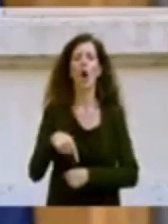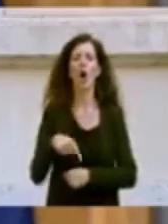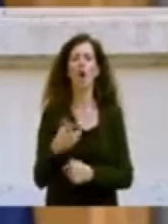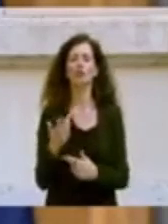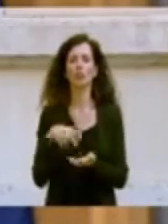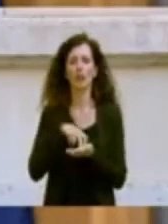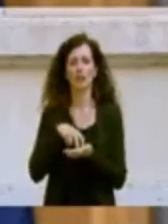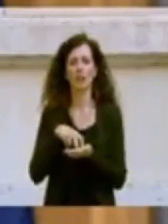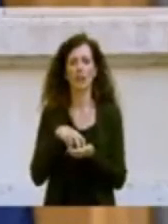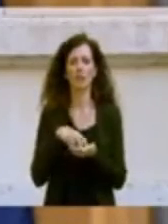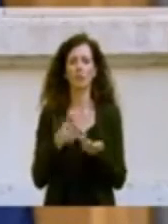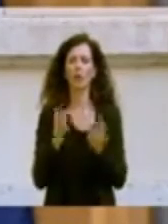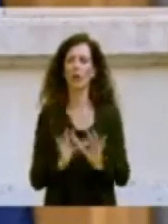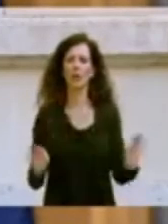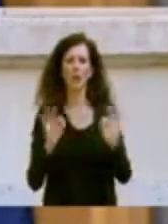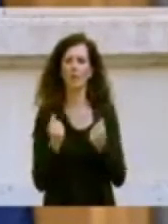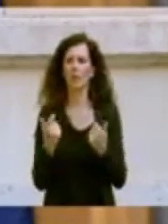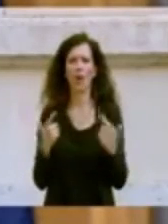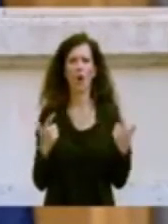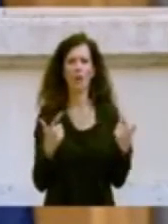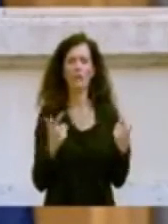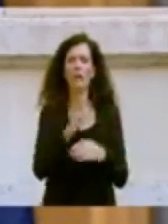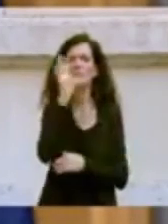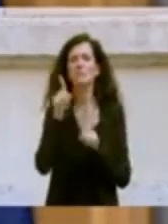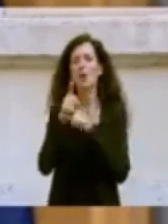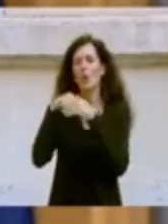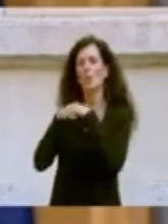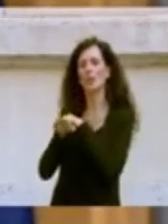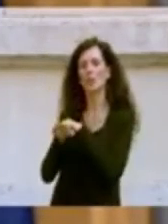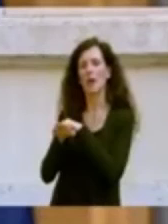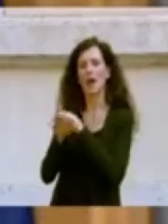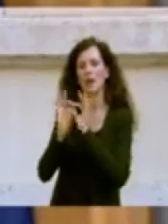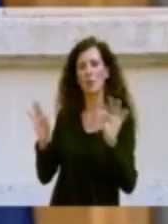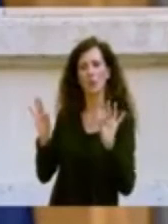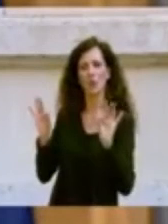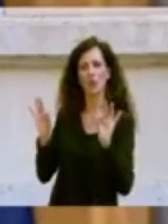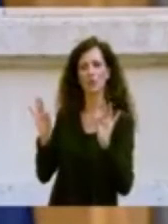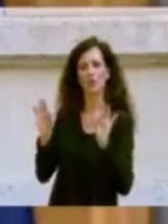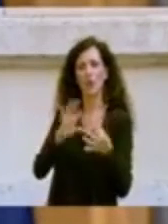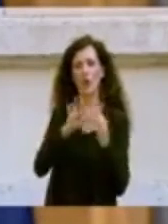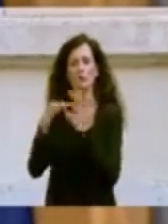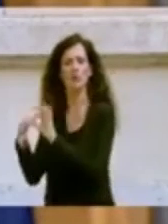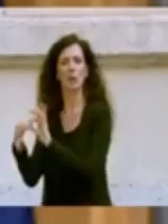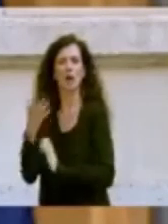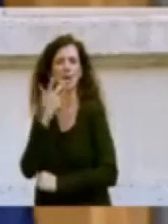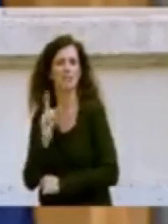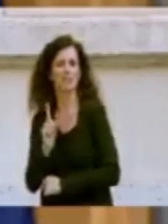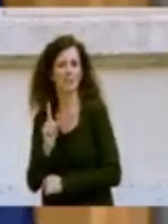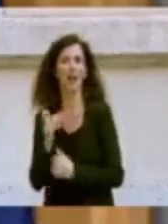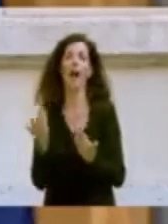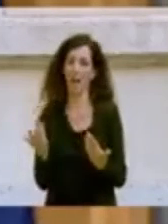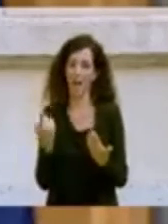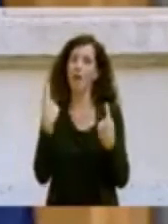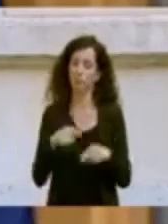ripararsi a riparo da qualsiasi conseguenza Ecco perché si è creato un meccanismo perverso chi